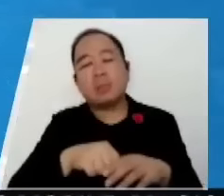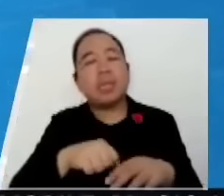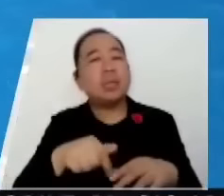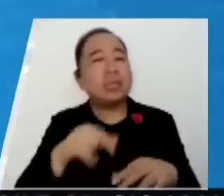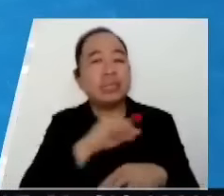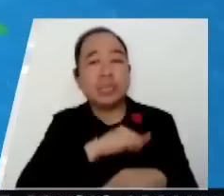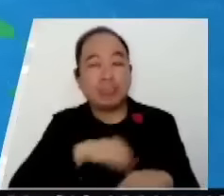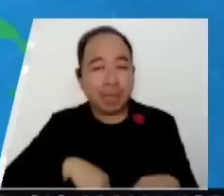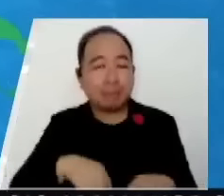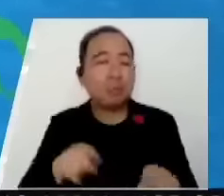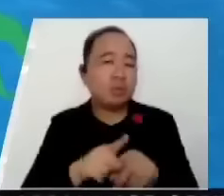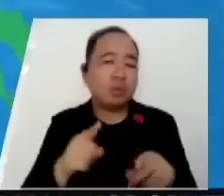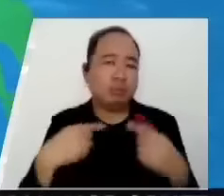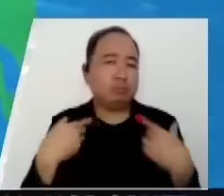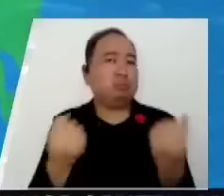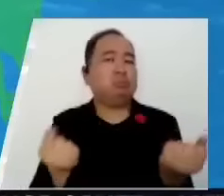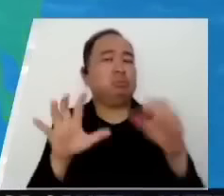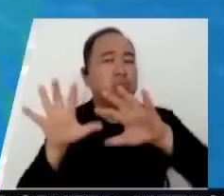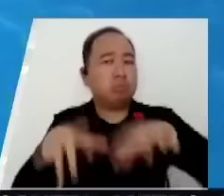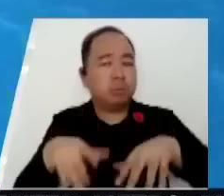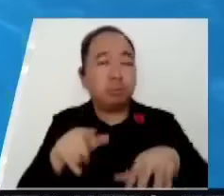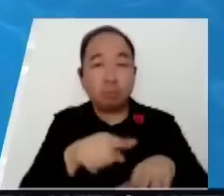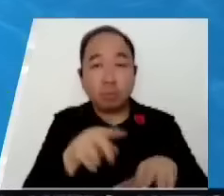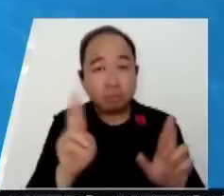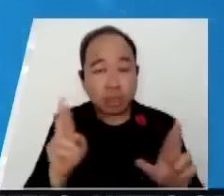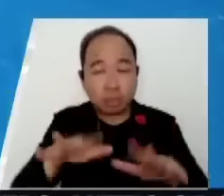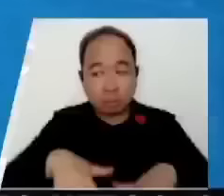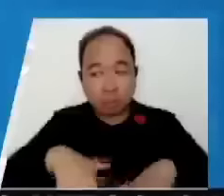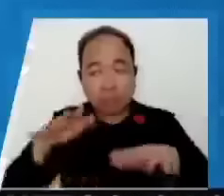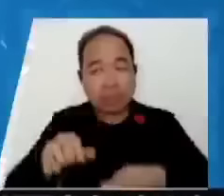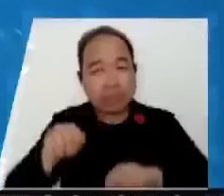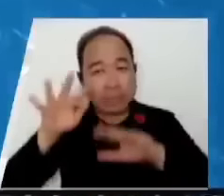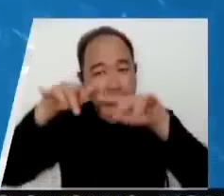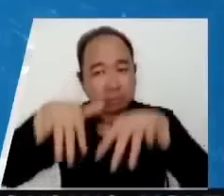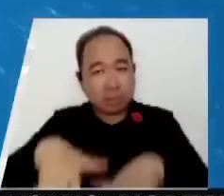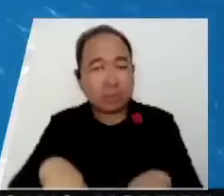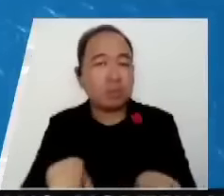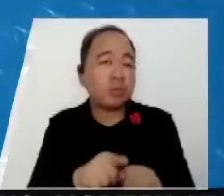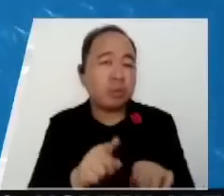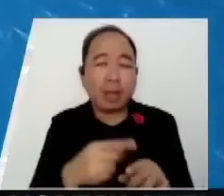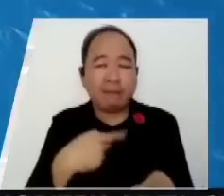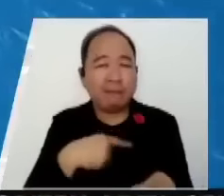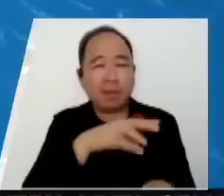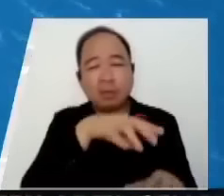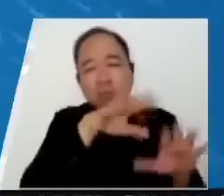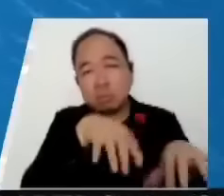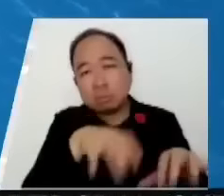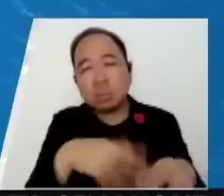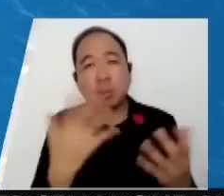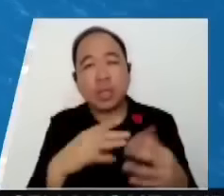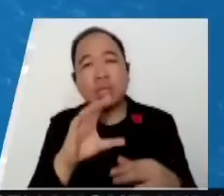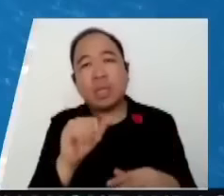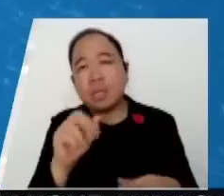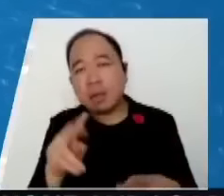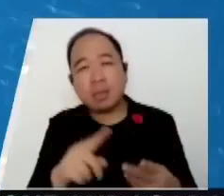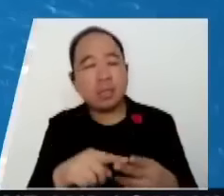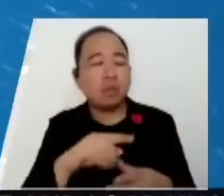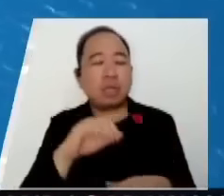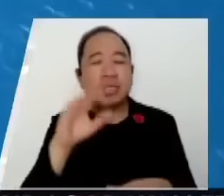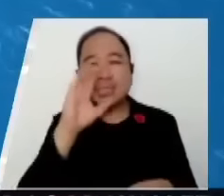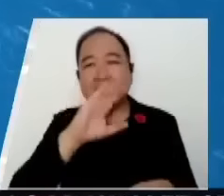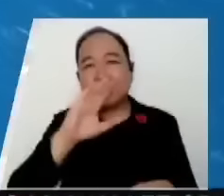lugar, kaya maging alerto sa posibleng pagbaha o landslide. May mga kalat-kalat na ulan din sa iba pang bahagi ng Cordillera, Central Luzon, Quezon at Mimaropa.